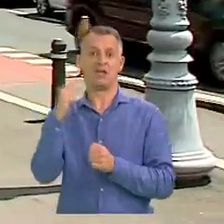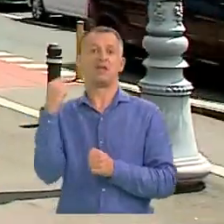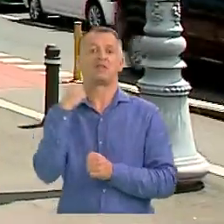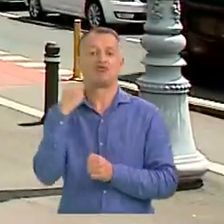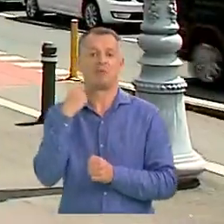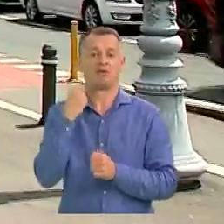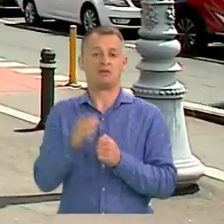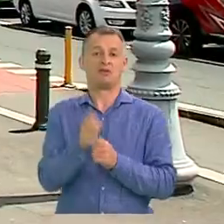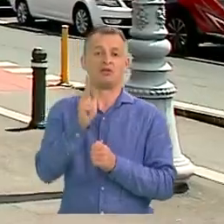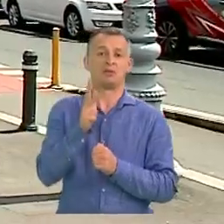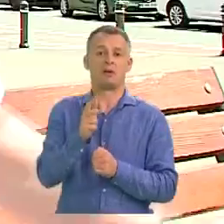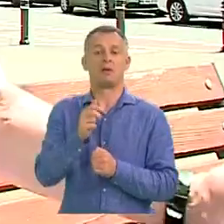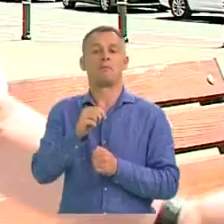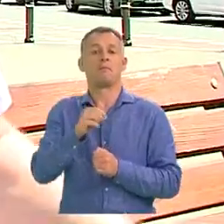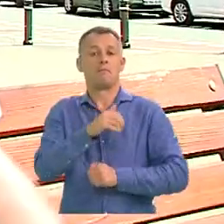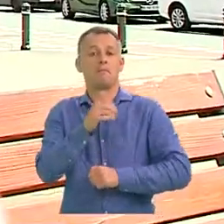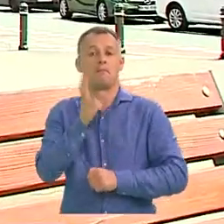ai 13-14 grade ziua.